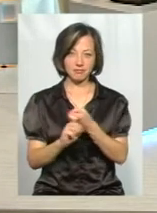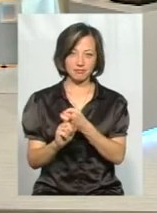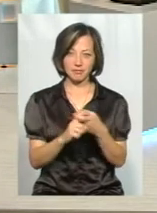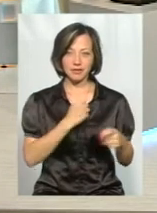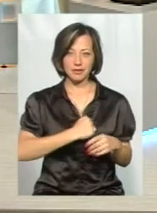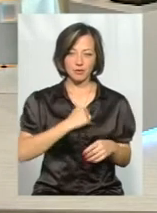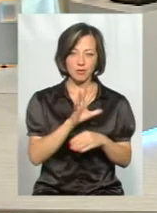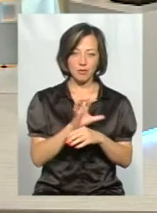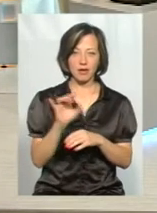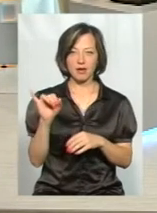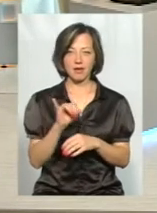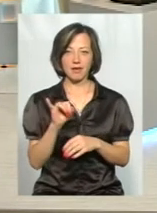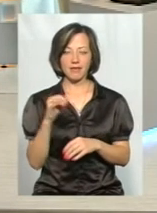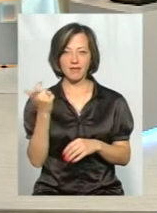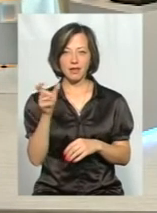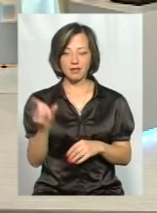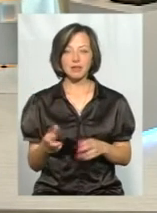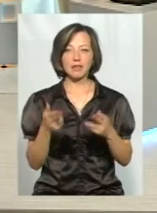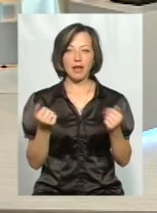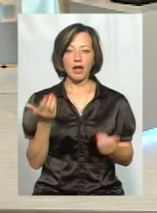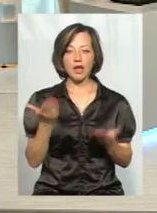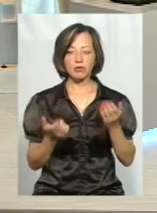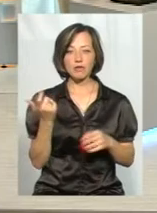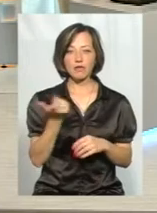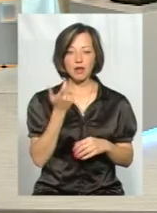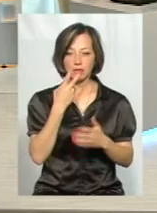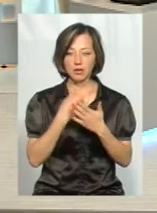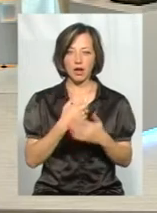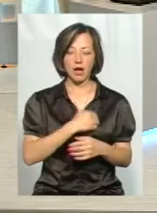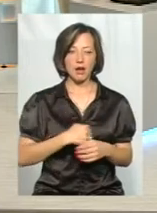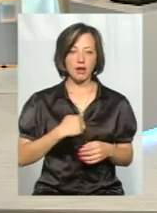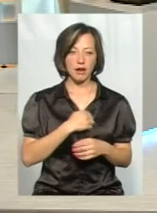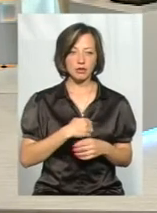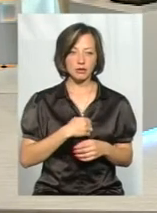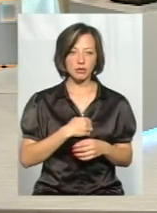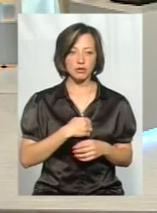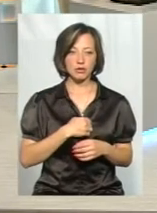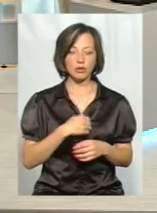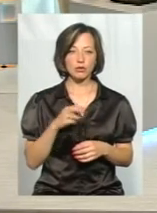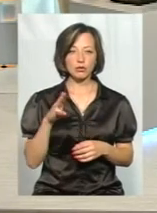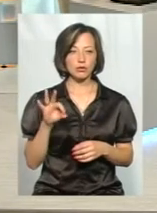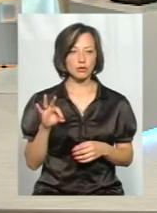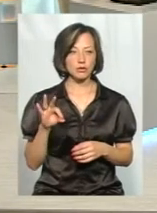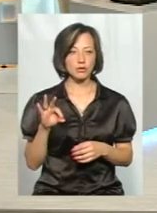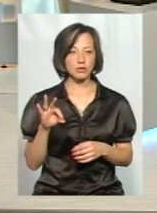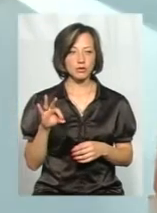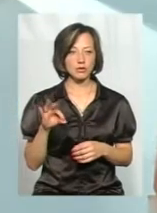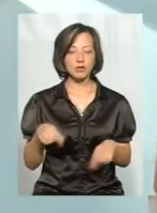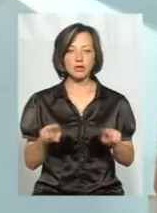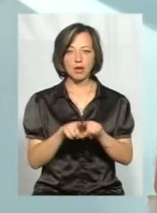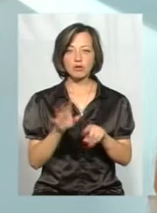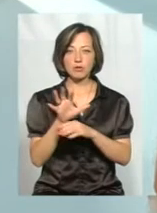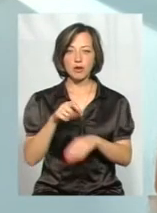власника? Залежить. Якщо власник проявляє агресію, то також